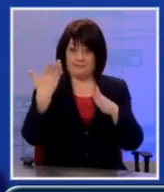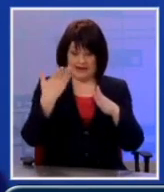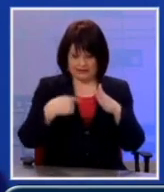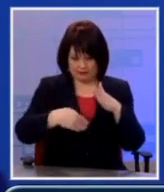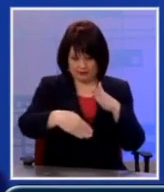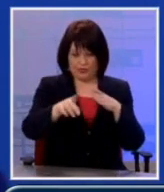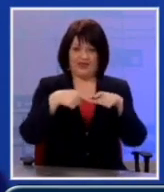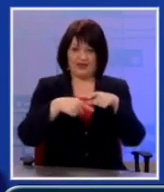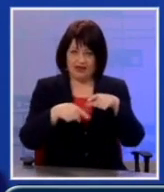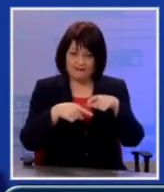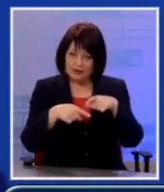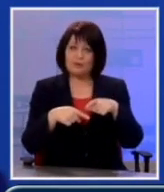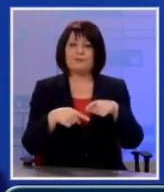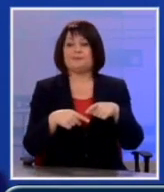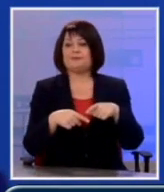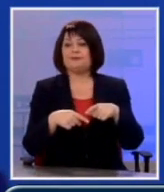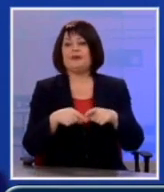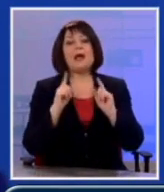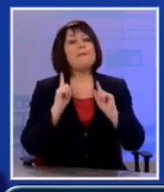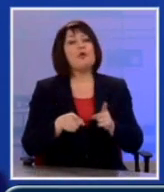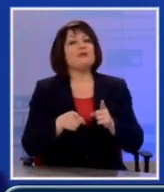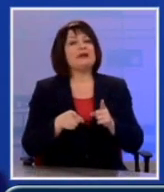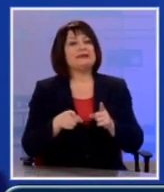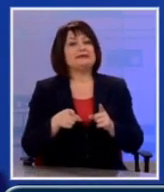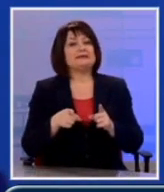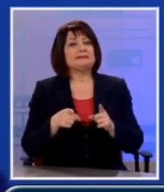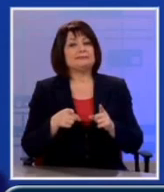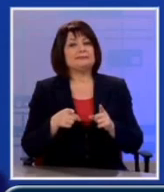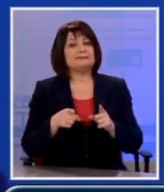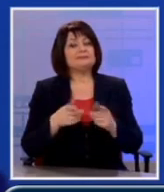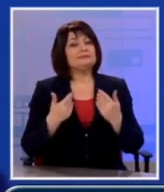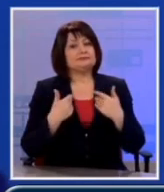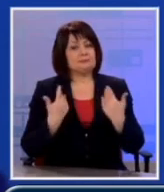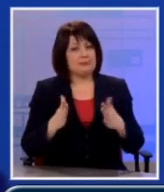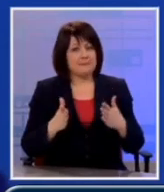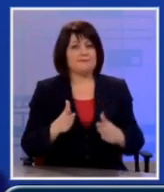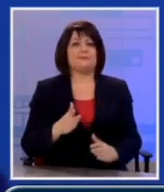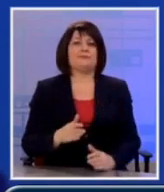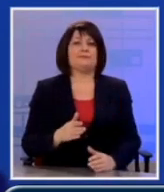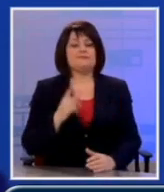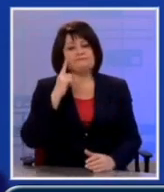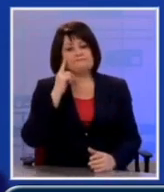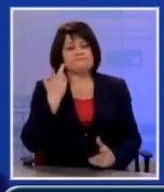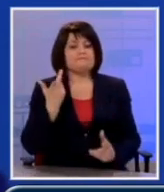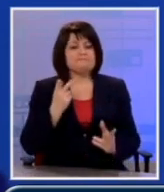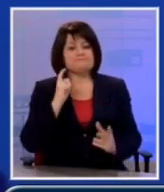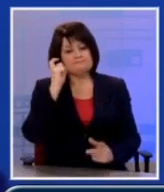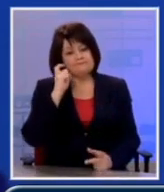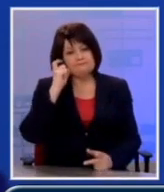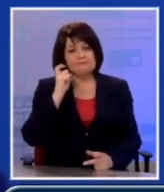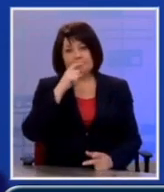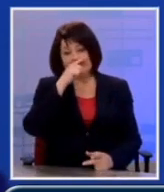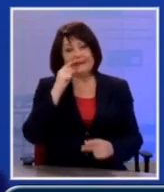2015. Η απόφαση που έλαβα αφού συνεκτίμησα